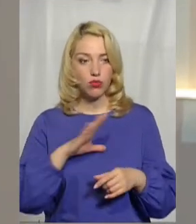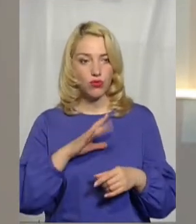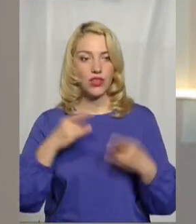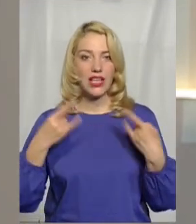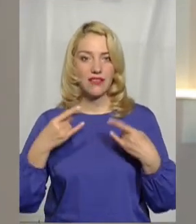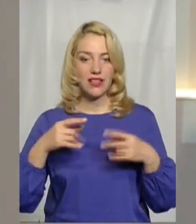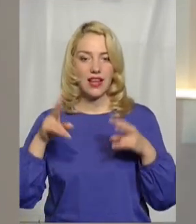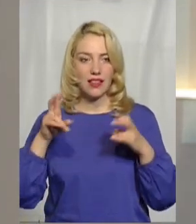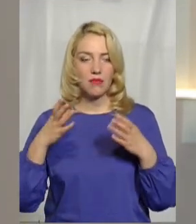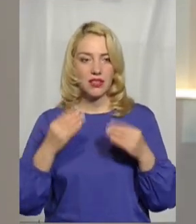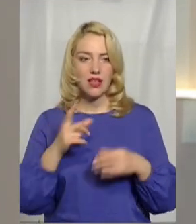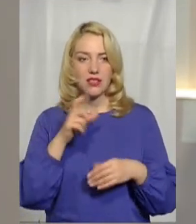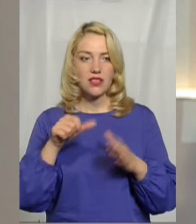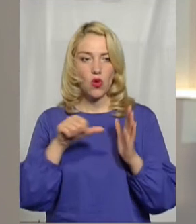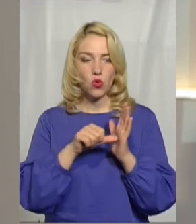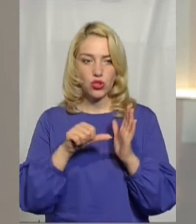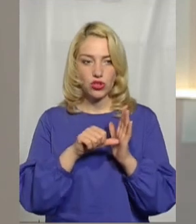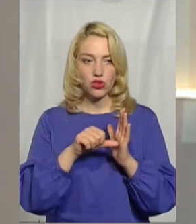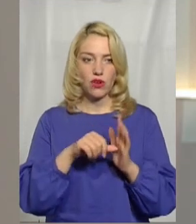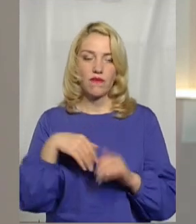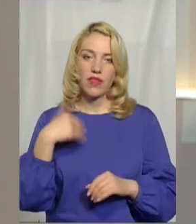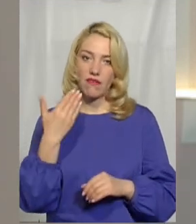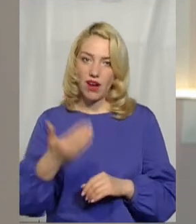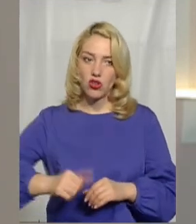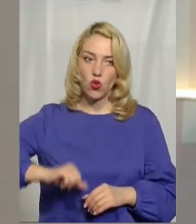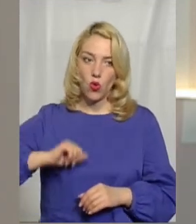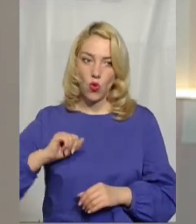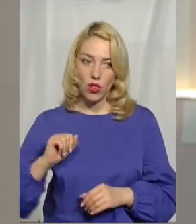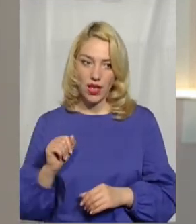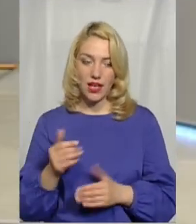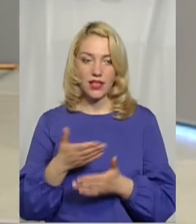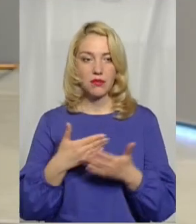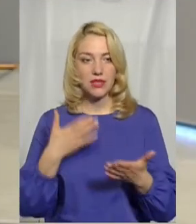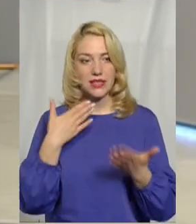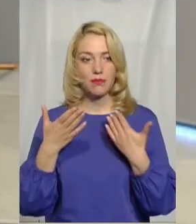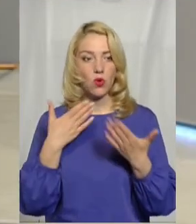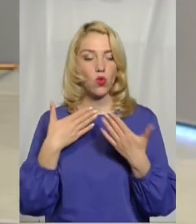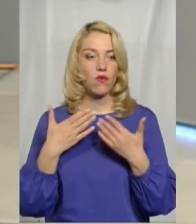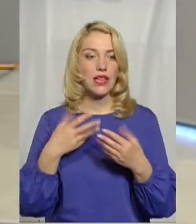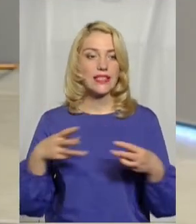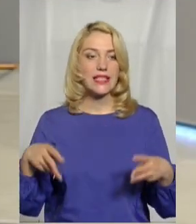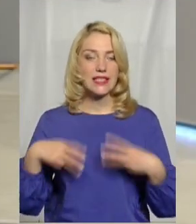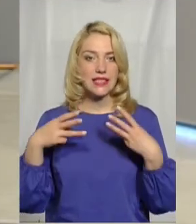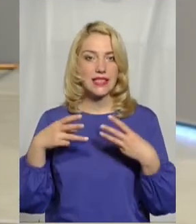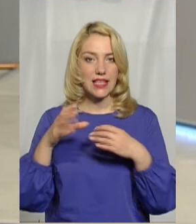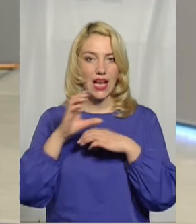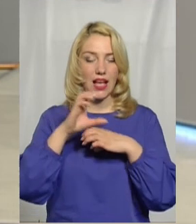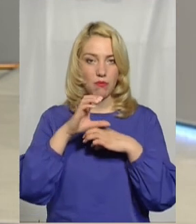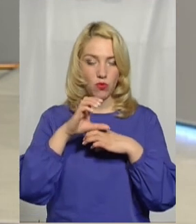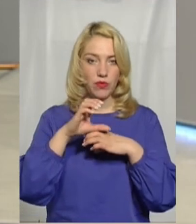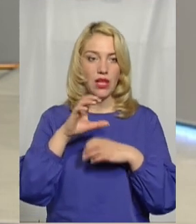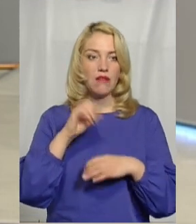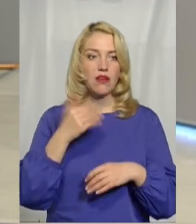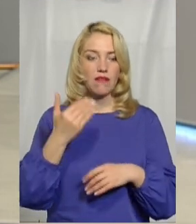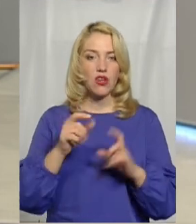ефір «Теми дня» за участю вашого колеги. Ми спілкувалися скайпом. Як взагалі